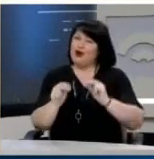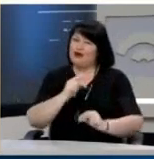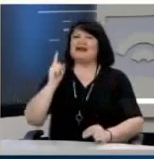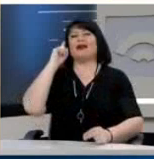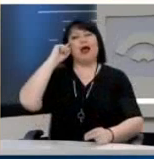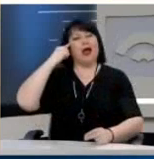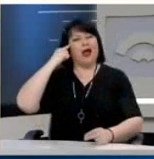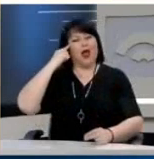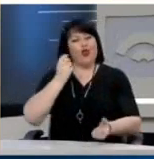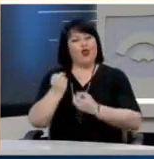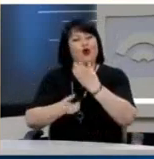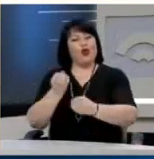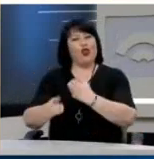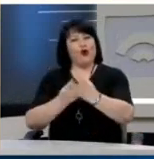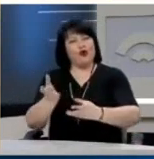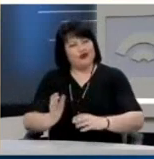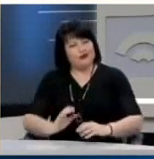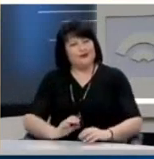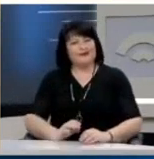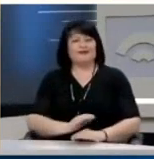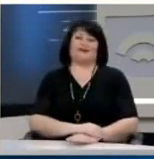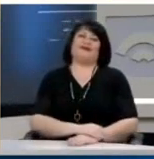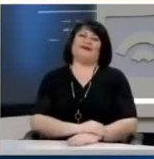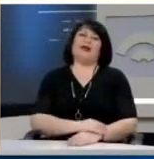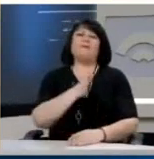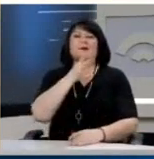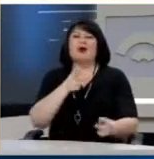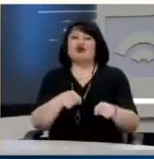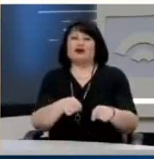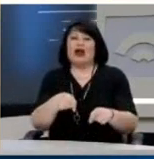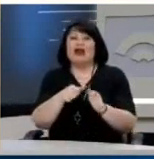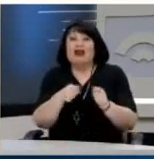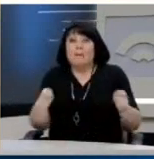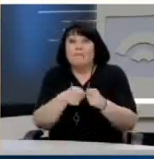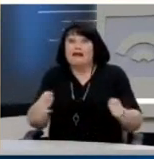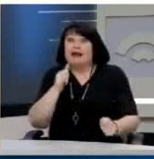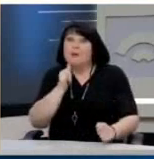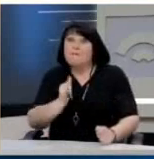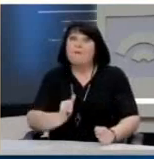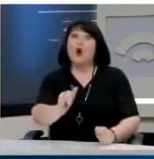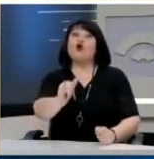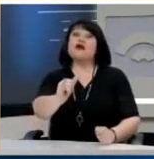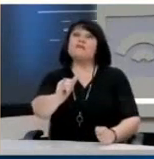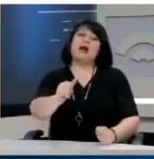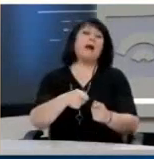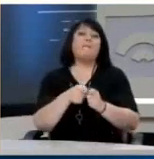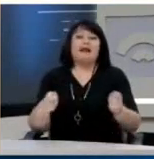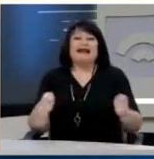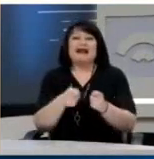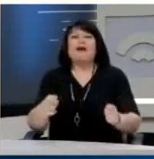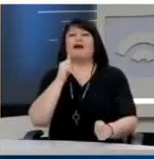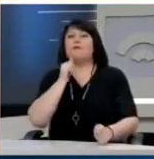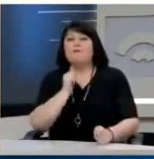ή όπως κάποια δωράκια προεκλογικά τα οποία ήταν παροδικά. Τα μέτρα αυτά είναι μόνιμα. Είναι μόνιμα, μέτρα